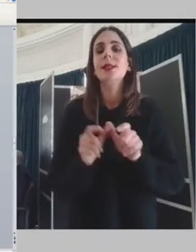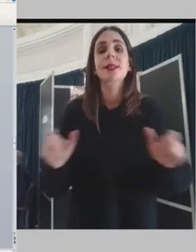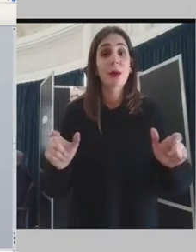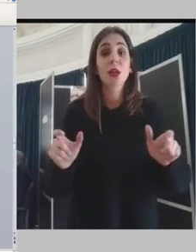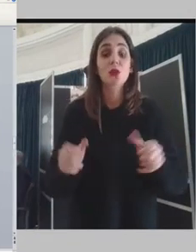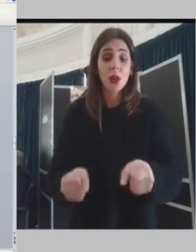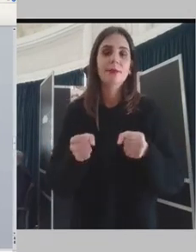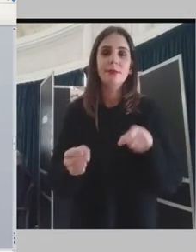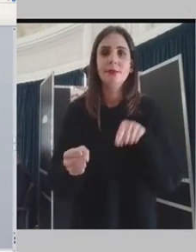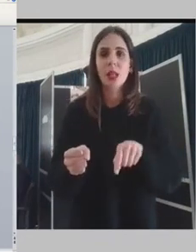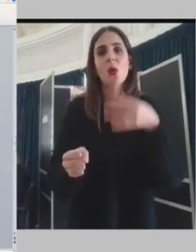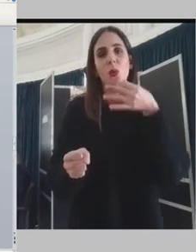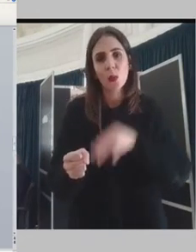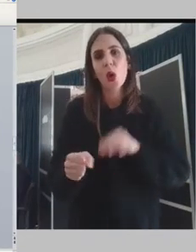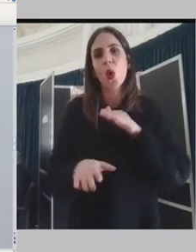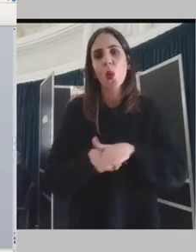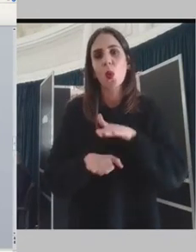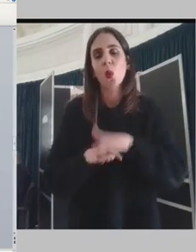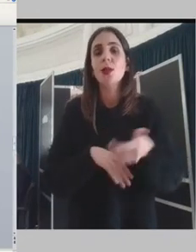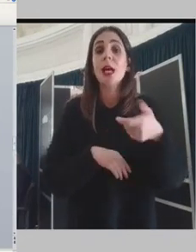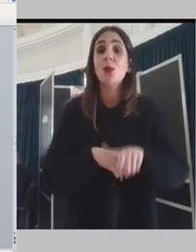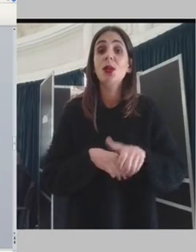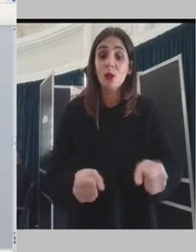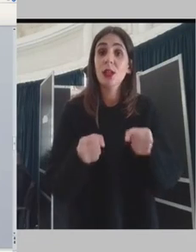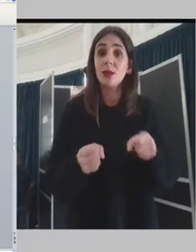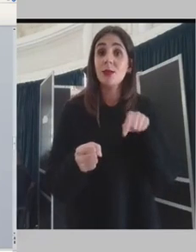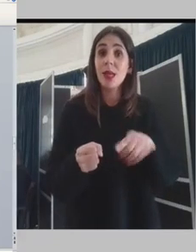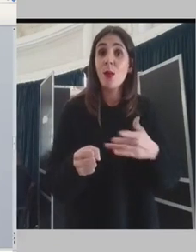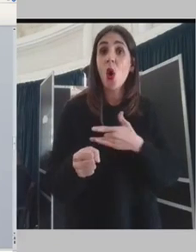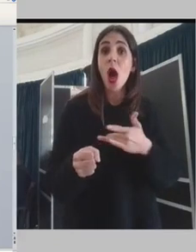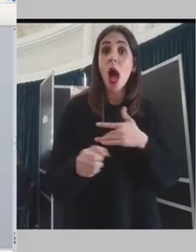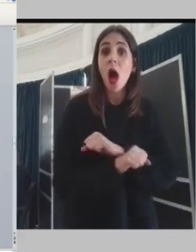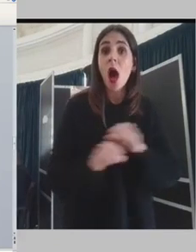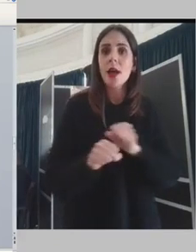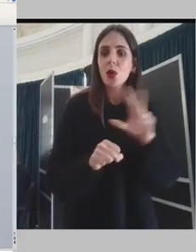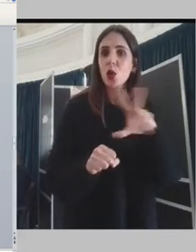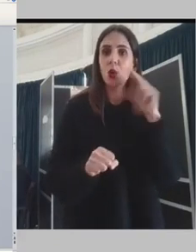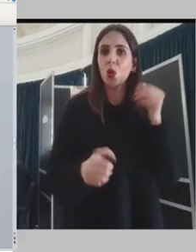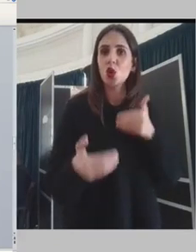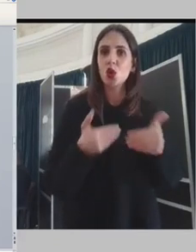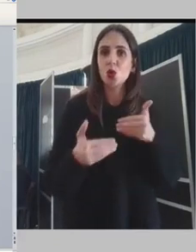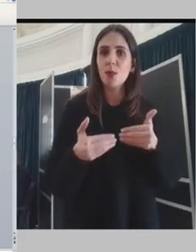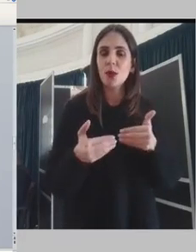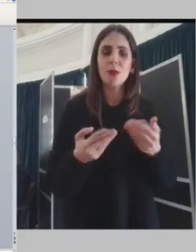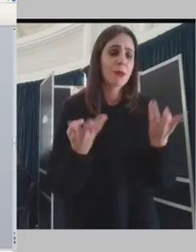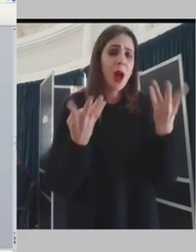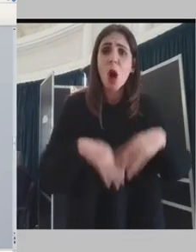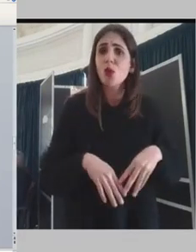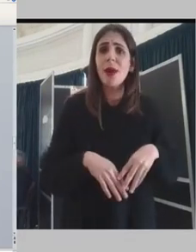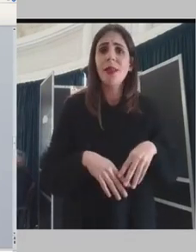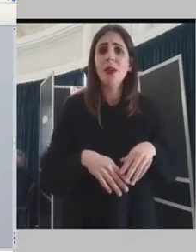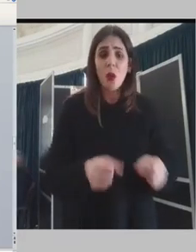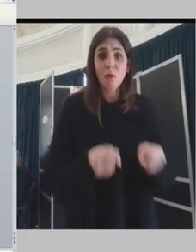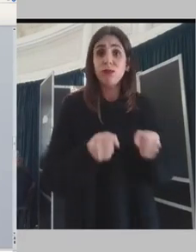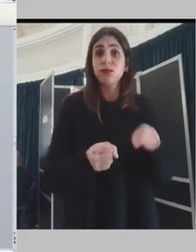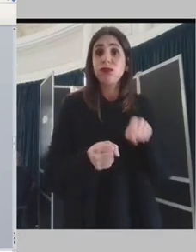parla, riconosce l'arresto cardiaco, decide se è necessario intervenire con uno